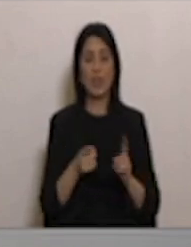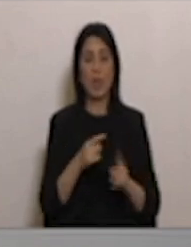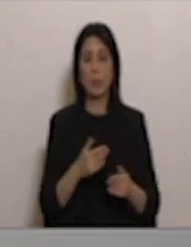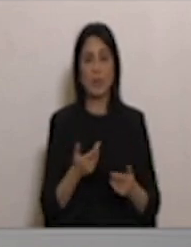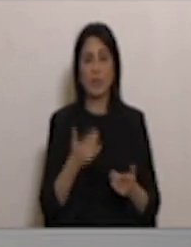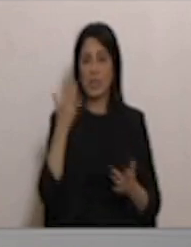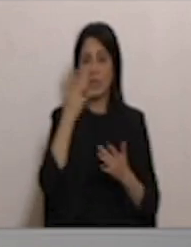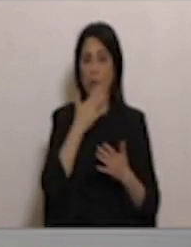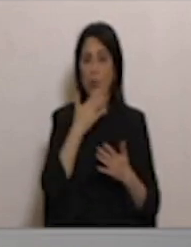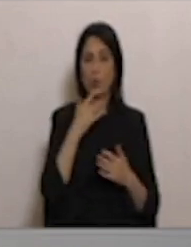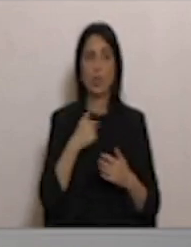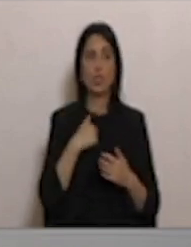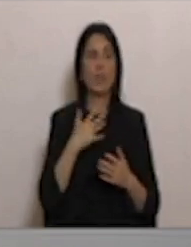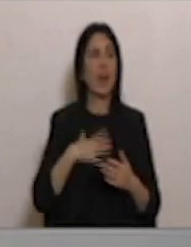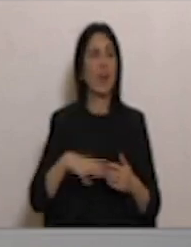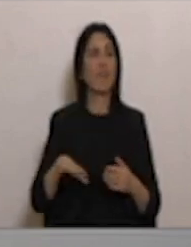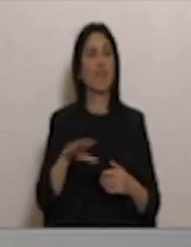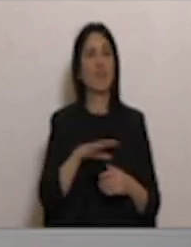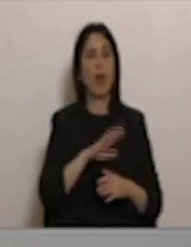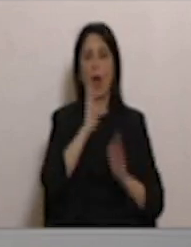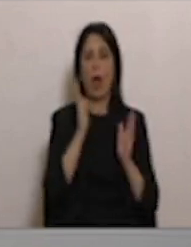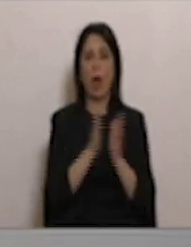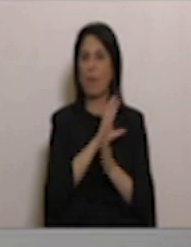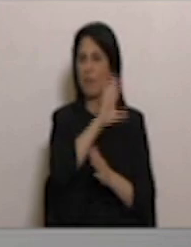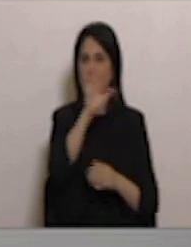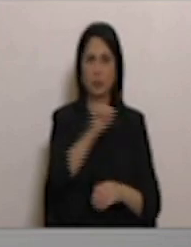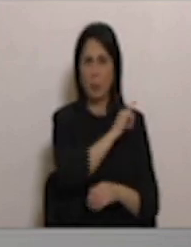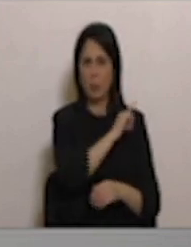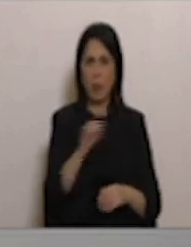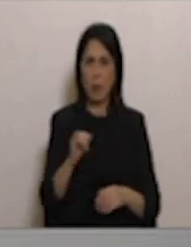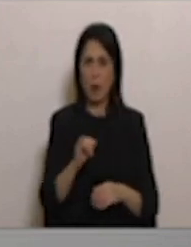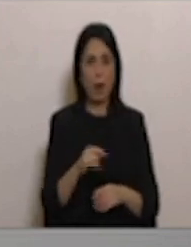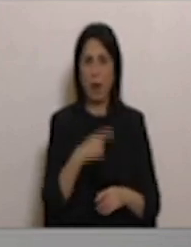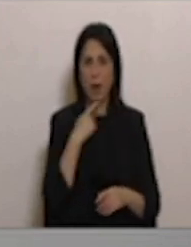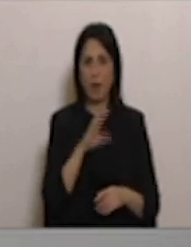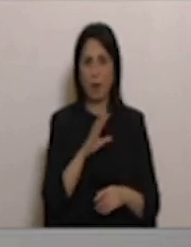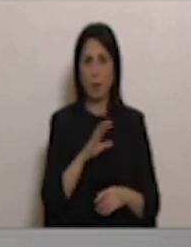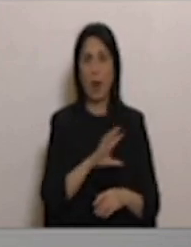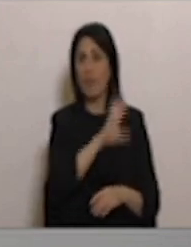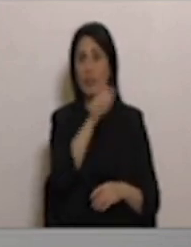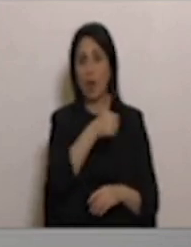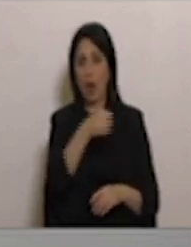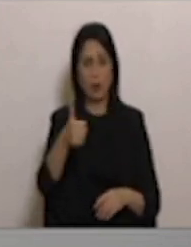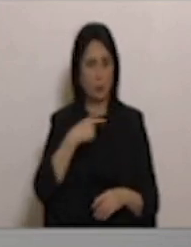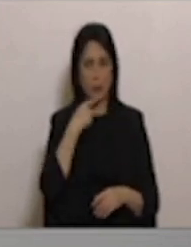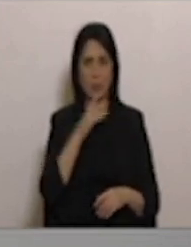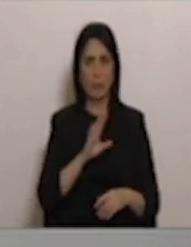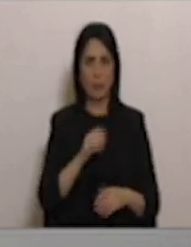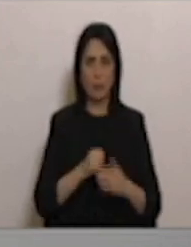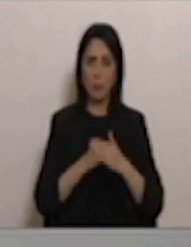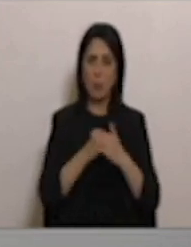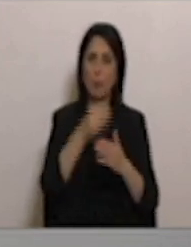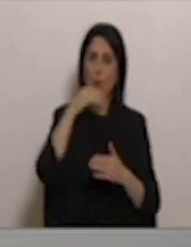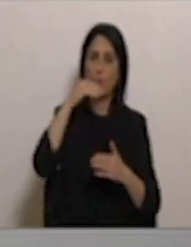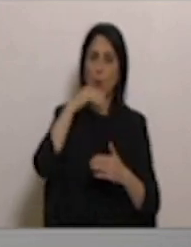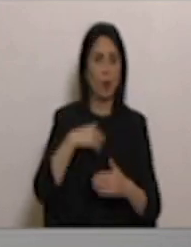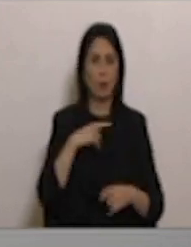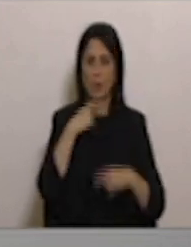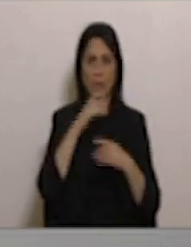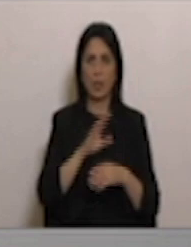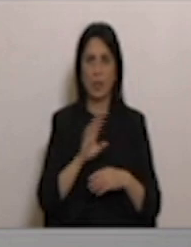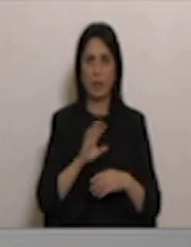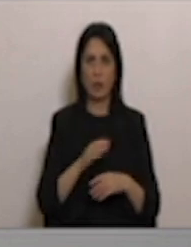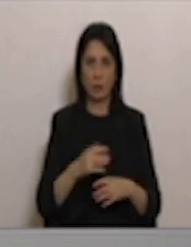გვაქვს წარმოდგენა იმაზე, რომ ჩვენს ქვეყანაში აბსოლუტურად ყველაფერი კარგად არის და ჩვენ მიღწეული გვაქვს ისეთ სიმაღლეებს, როდესაც ჩვენ შეგვიძლია